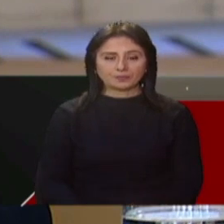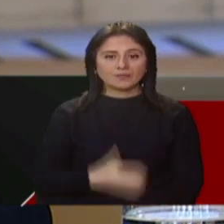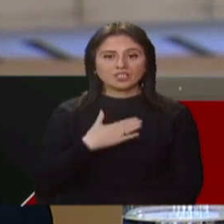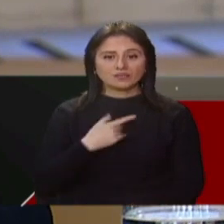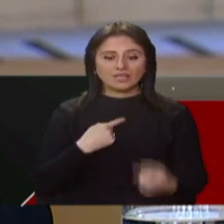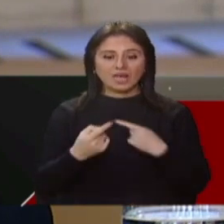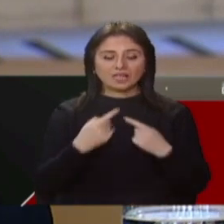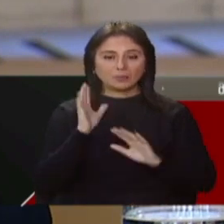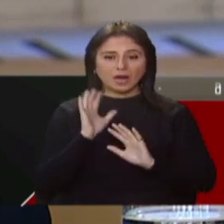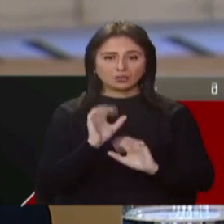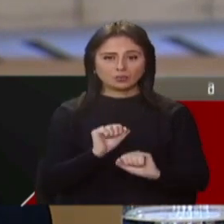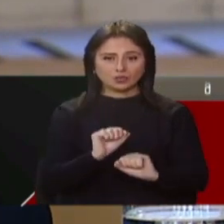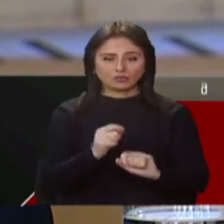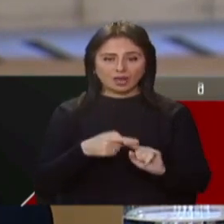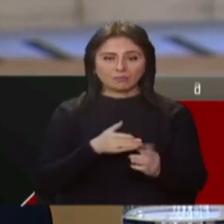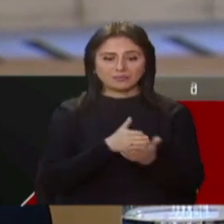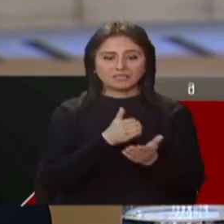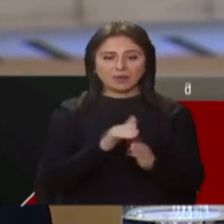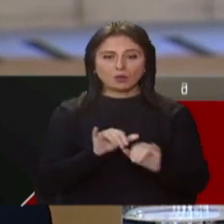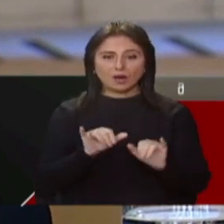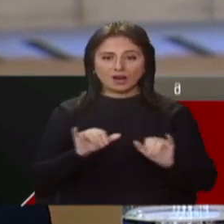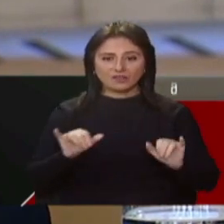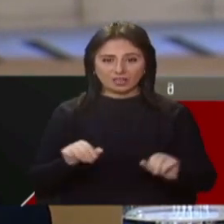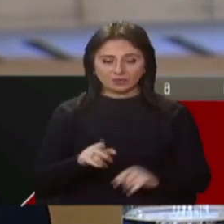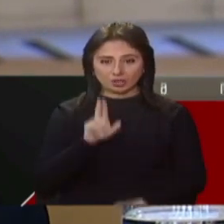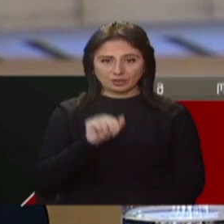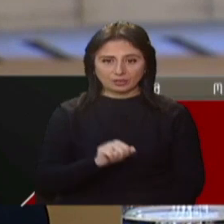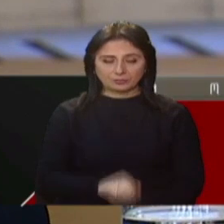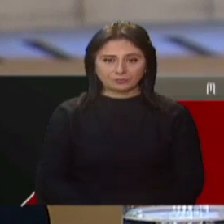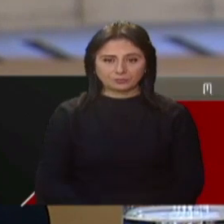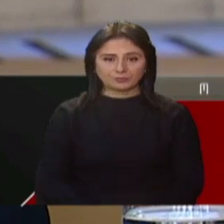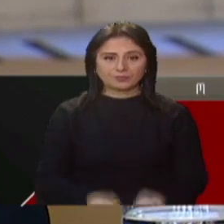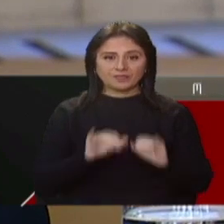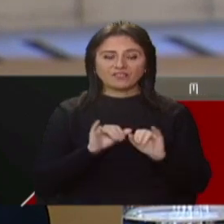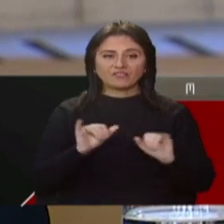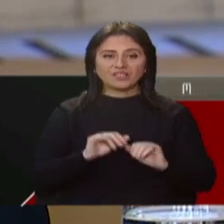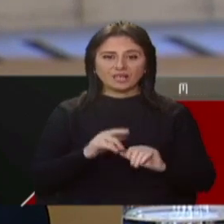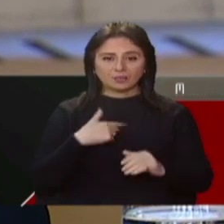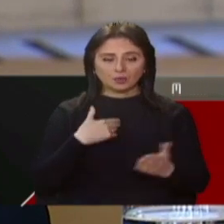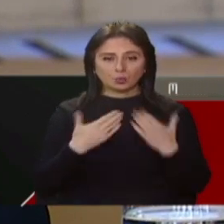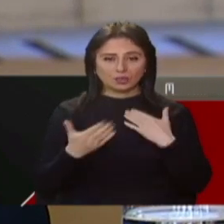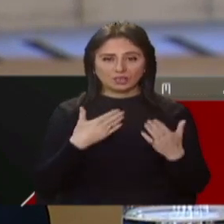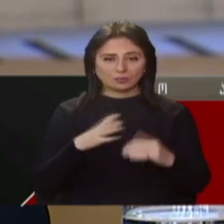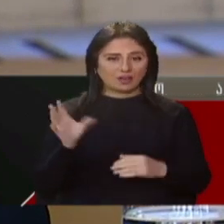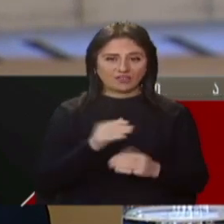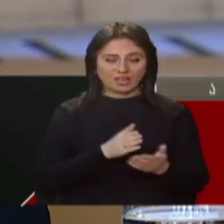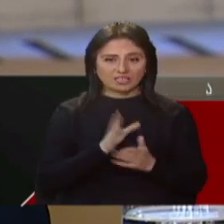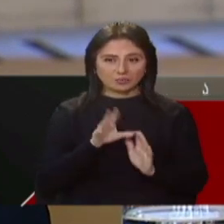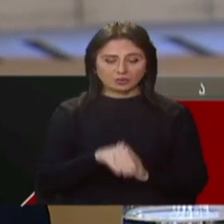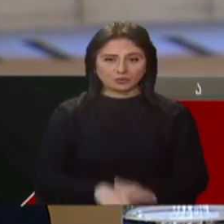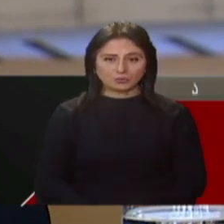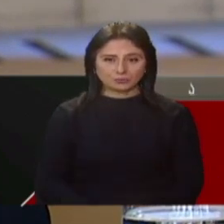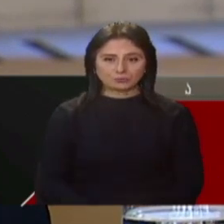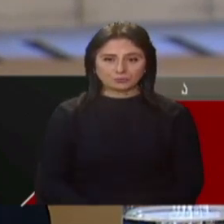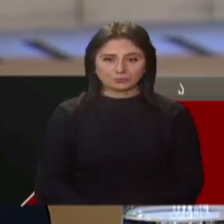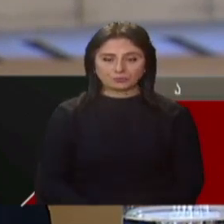Çün etmez bıxar sucer, tam speroebis gamitare başı da. Vitarde bak çün yurtiyetobebi velas peroşe. İnanırım